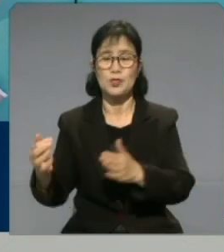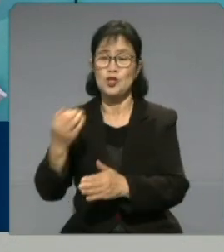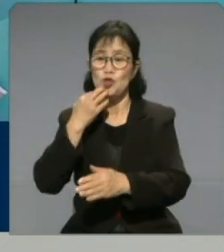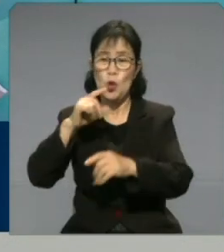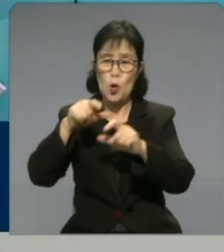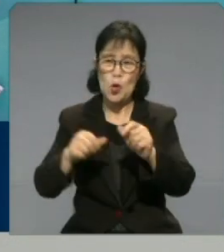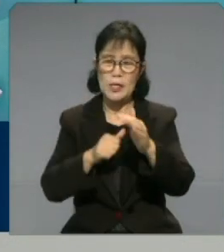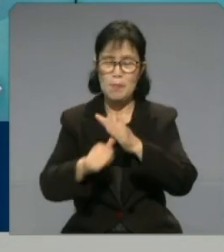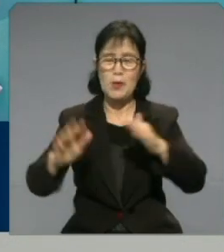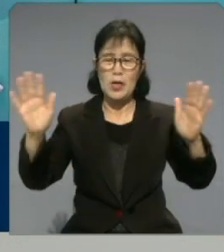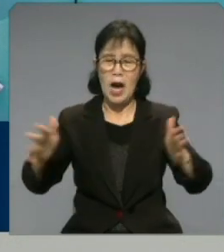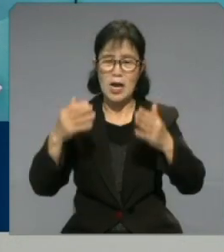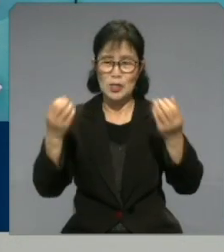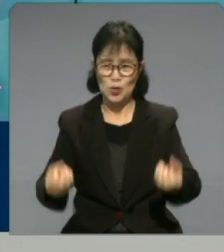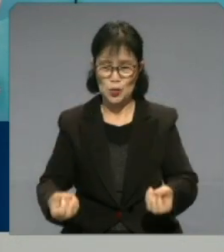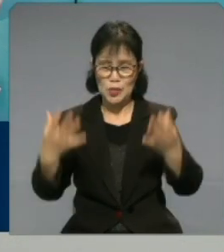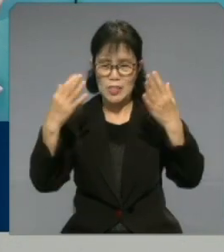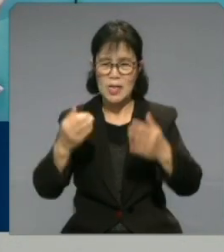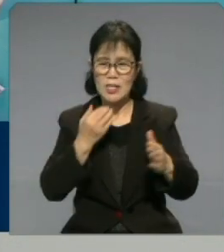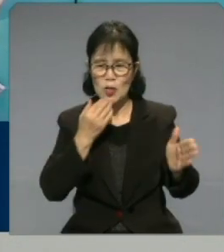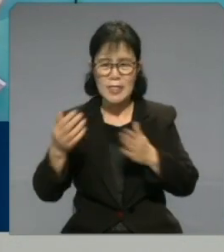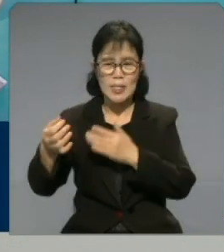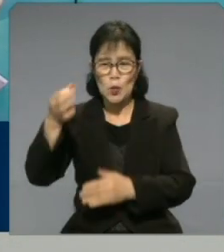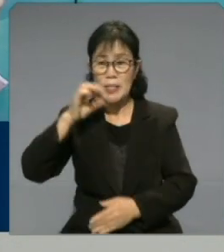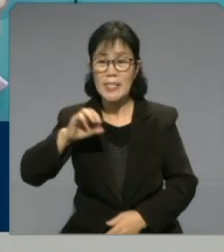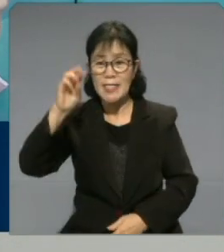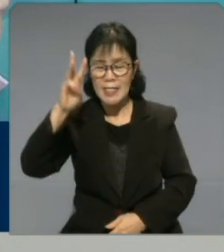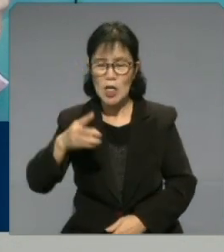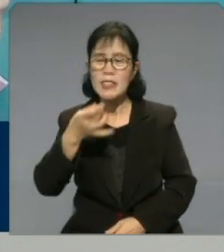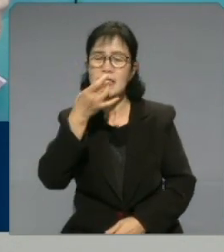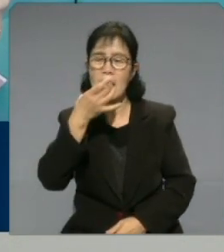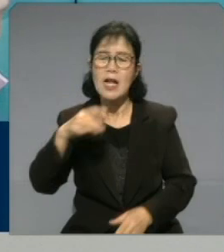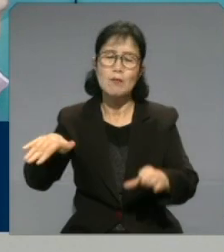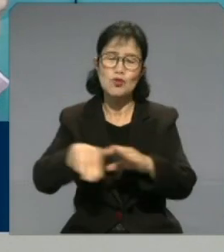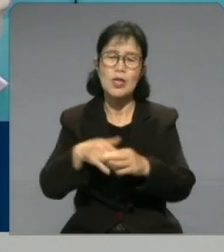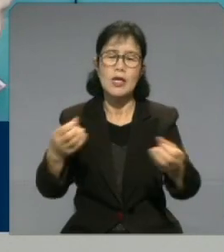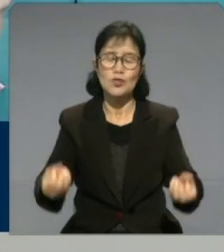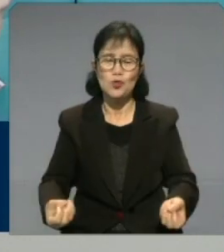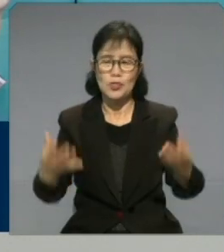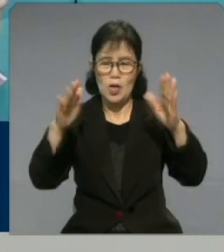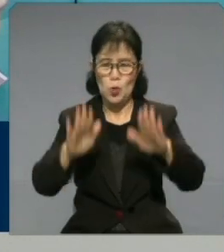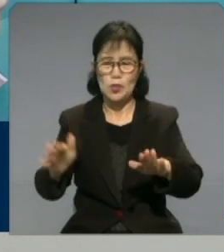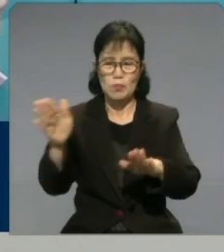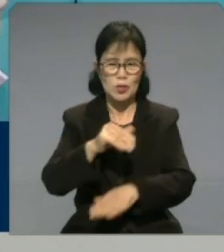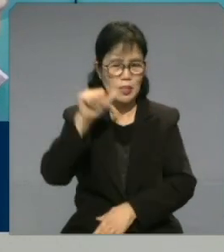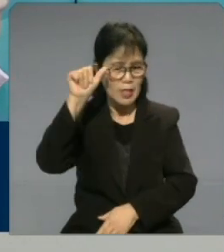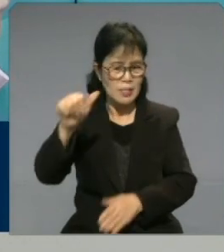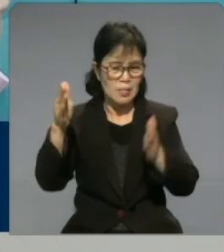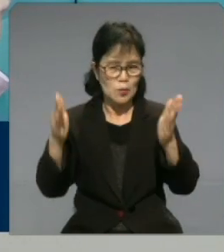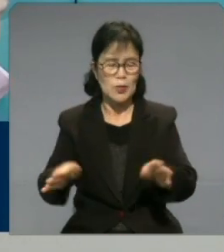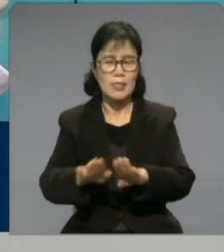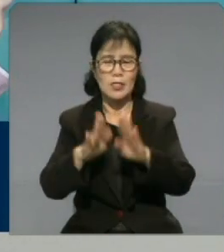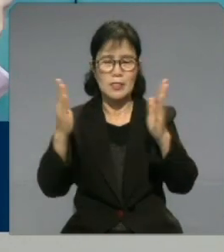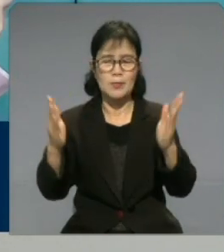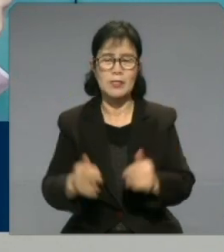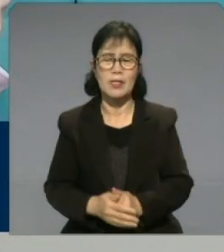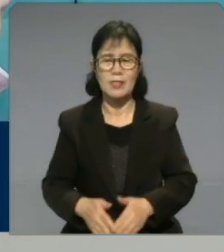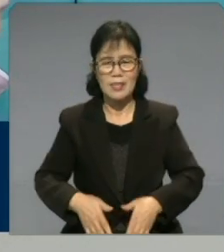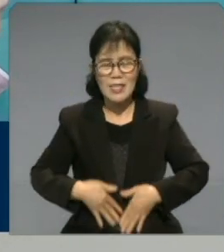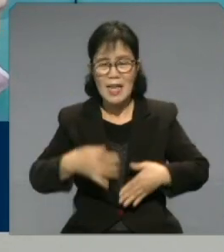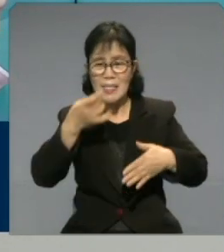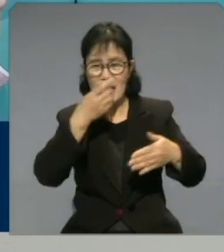수도권 대표 가을 축제로 자리 잡은 경기도 이천시의 이천 쌀 문화 축제가 오늘부터 닷새 동안 열립니다.